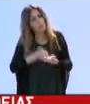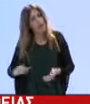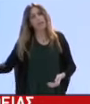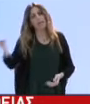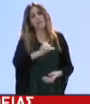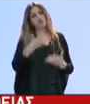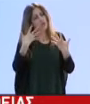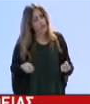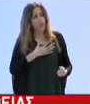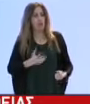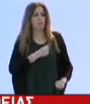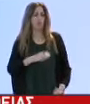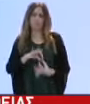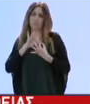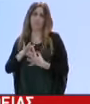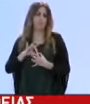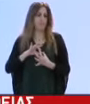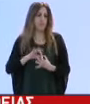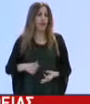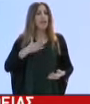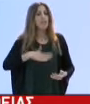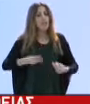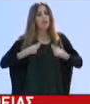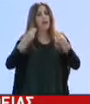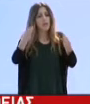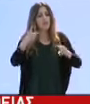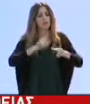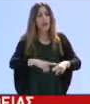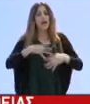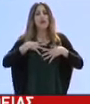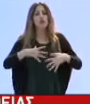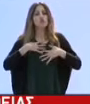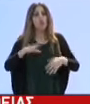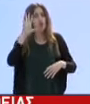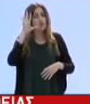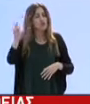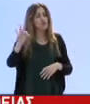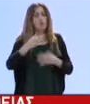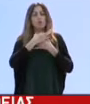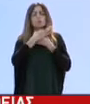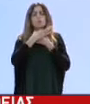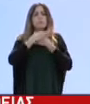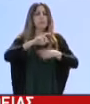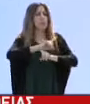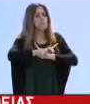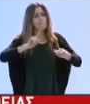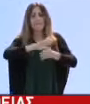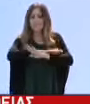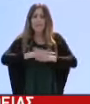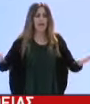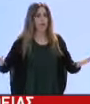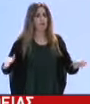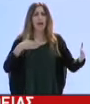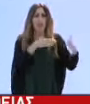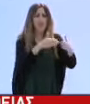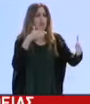βγάλουμε τη χώρα από την ασφυξία, να φέρουμε οξυγόνο στην Ελλάδα μας. Να βάλουμε τέλος στην κρίση, τέλος στα αδιέξοδα.